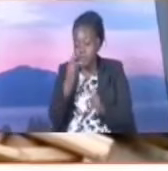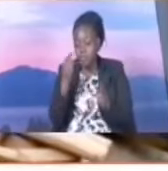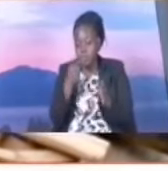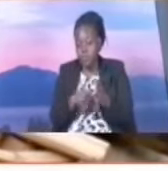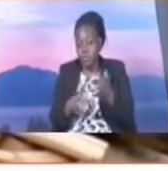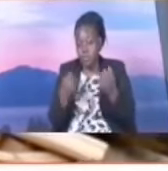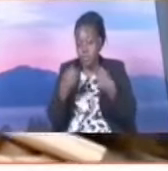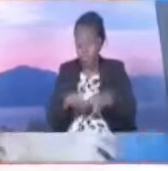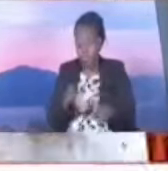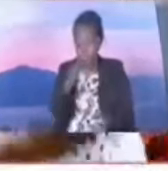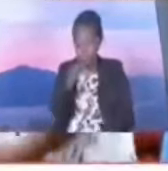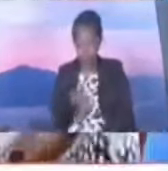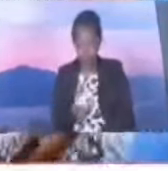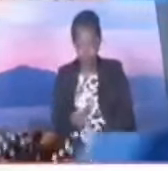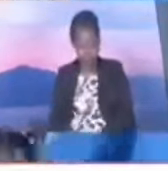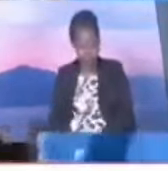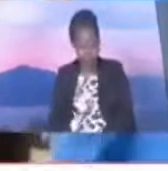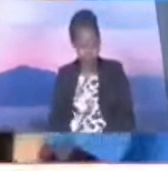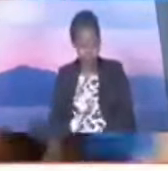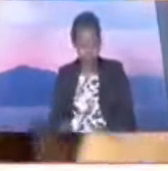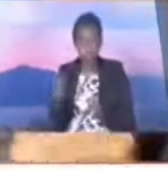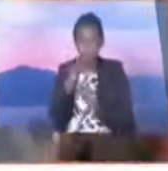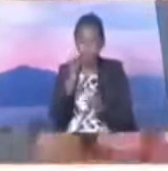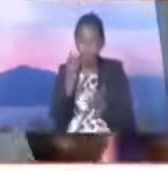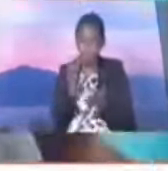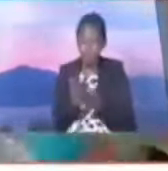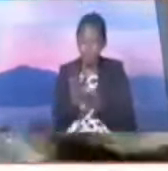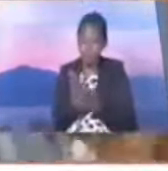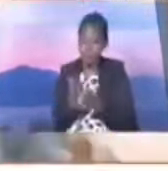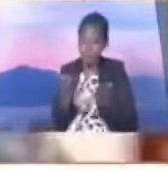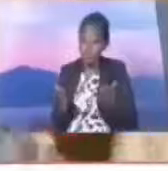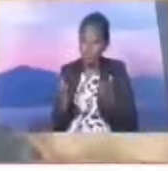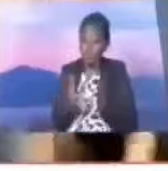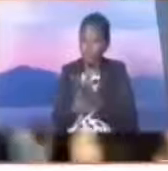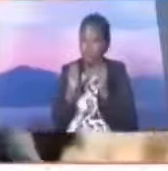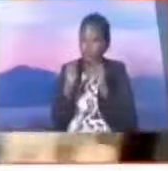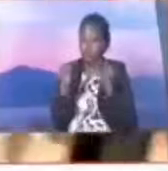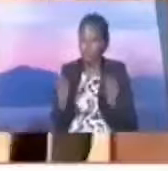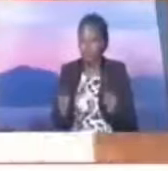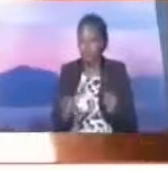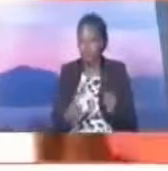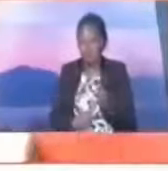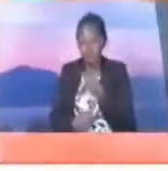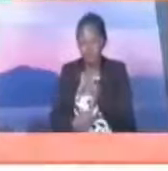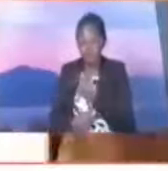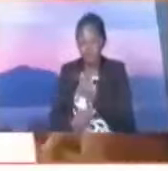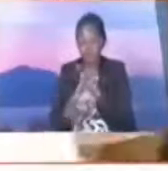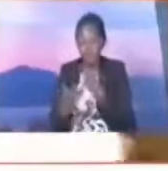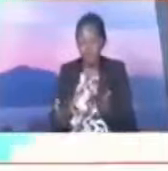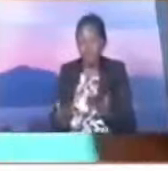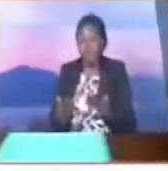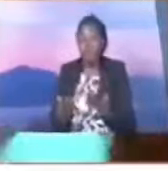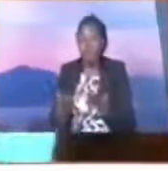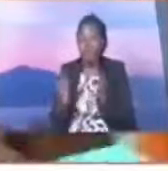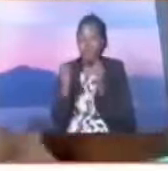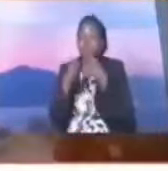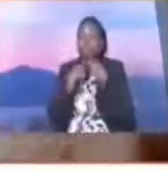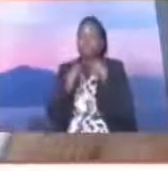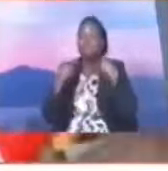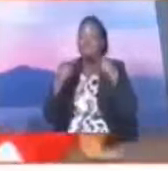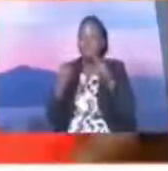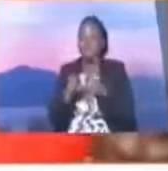Echukule chukupa udisa. Abutuze basize kaba soba nukuli. Omulangida dumbaka sibande mune. Muhammad Sibiri, wakwa tamatayu nukwa